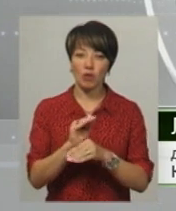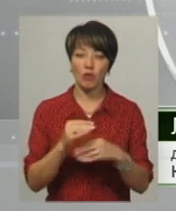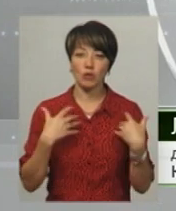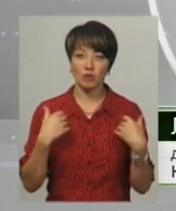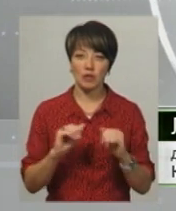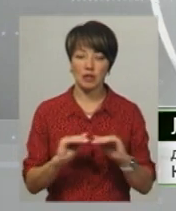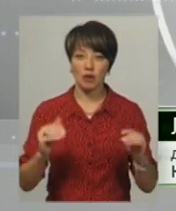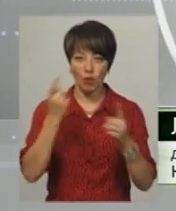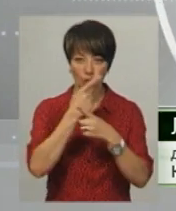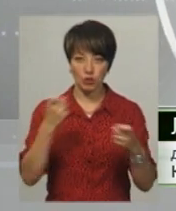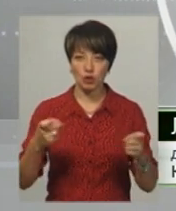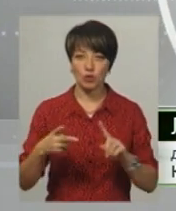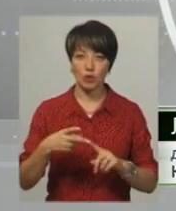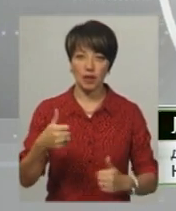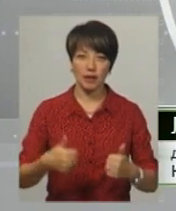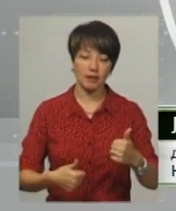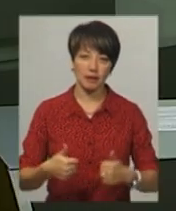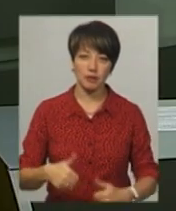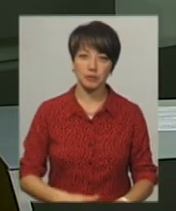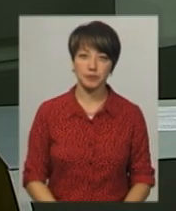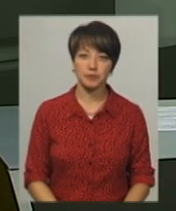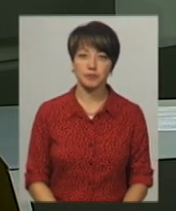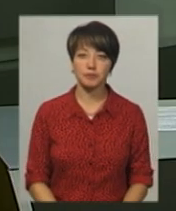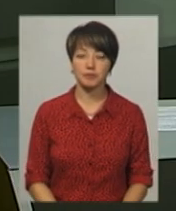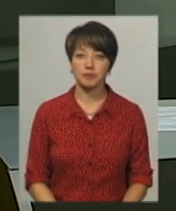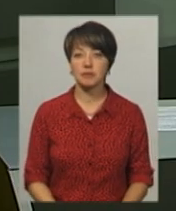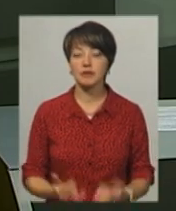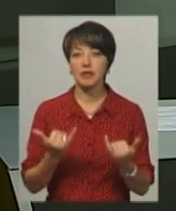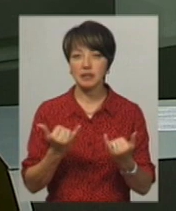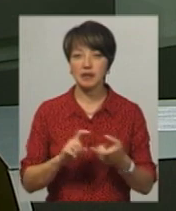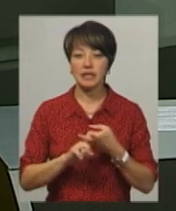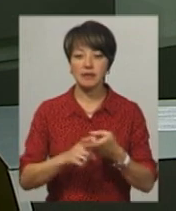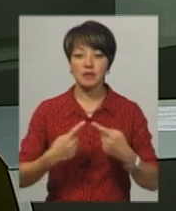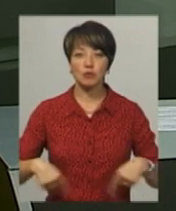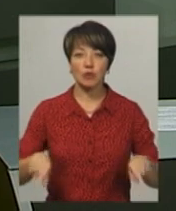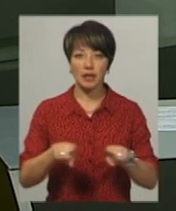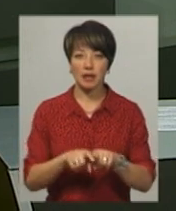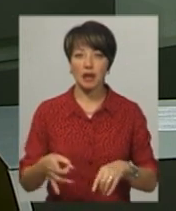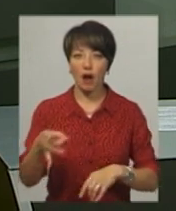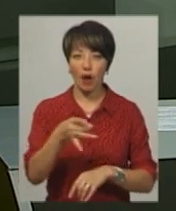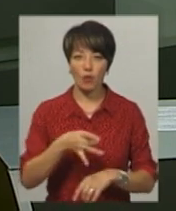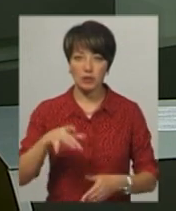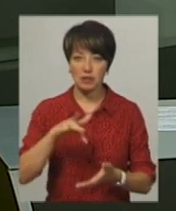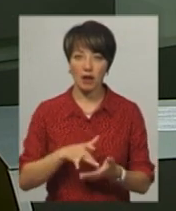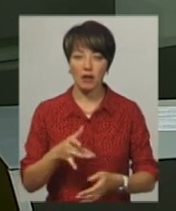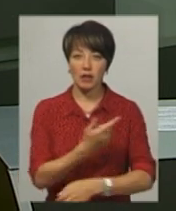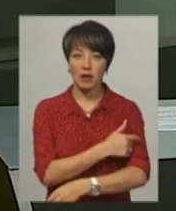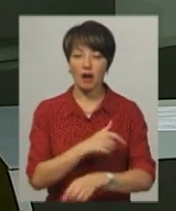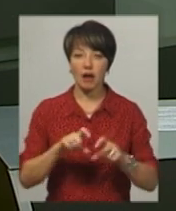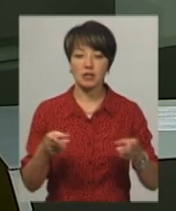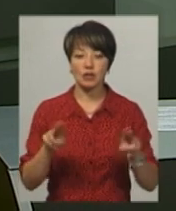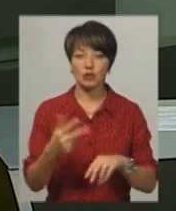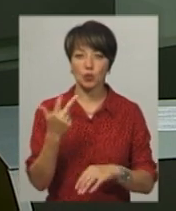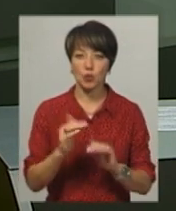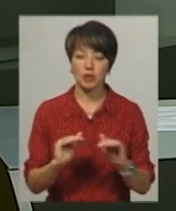дітей, будемо оголошувати ще один тендер. Зараз у інфекційному відділенні Березанської центральної районної лікарні залишилося